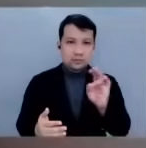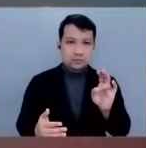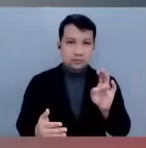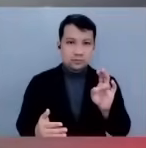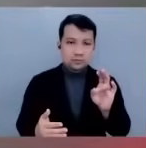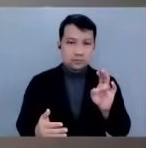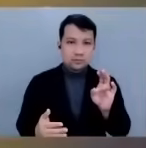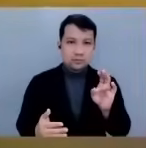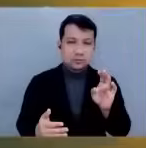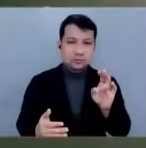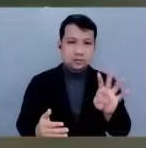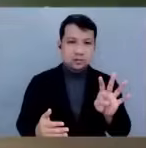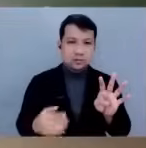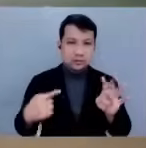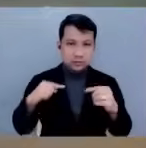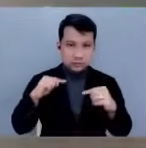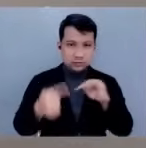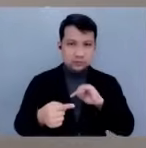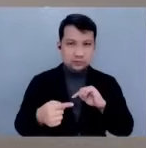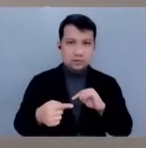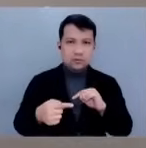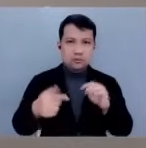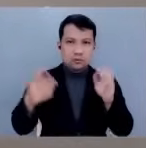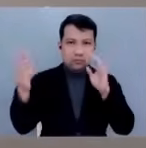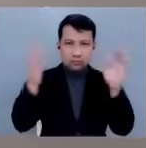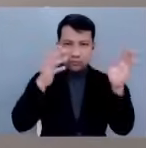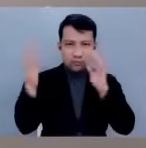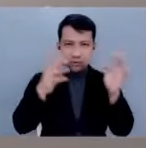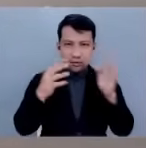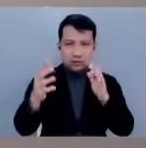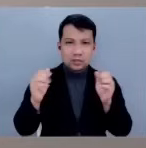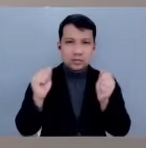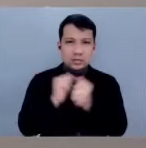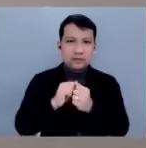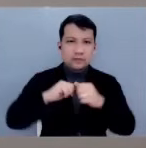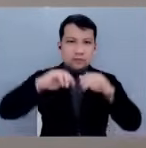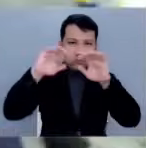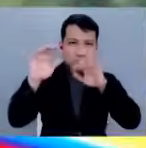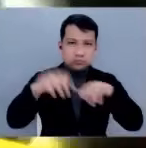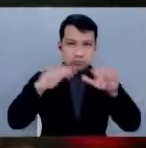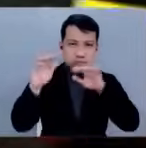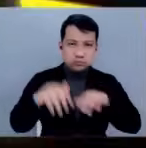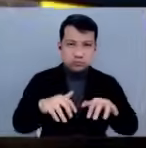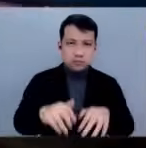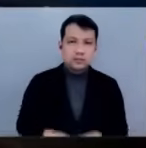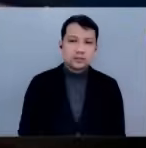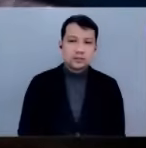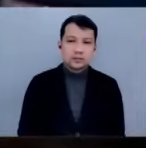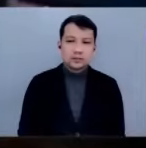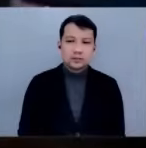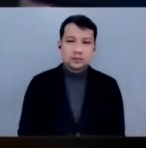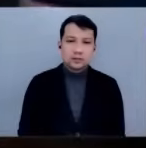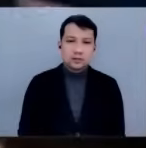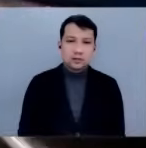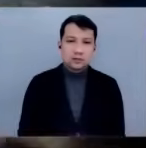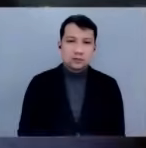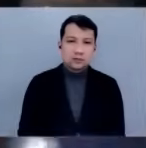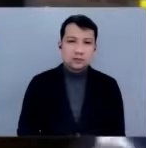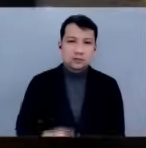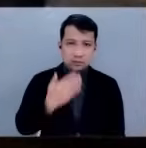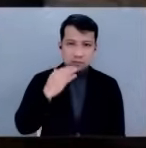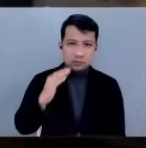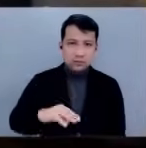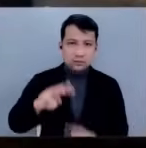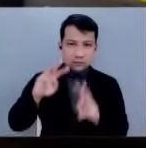Nangyari yan sa kasagsagan ng malakas na hangin na sinabayan pa ng malakas na ulan. Pero kahit masama ang panahon,